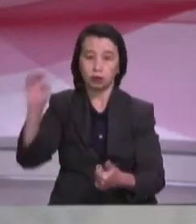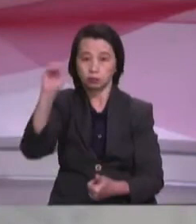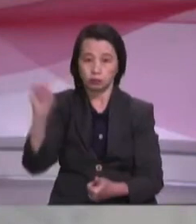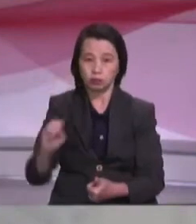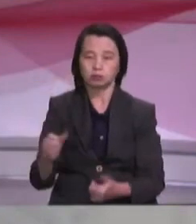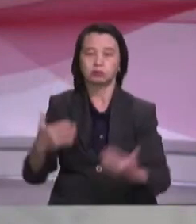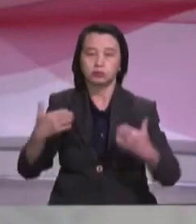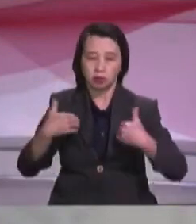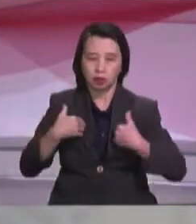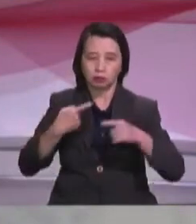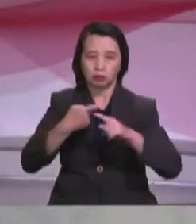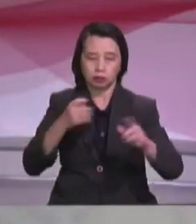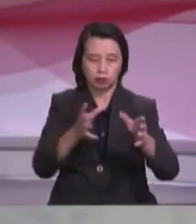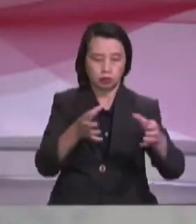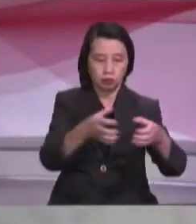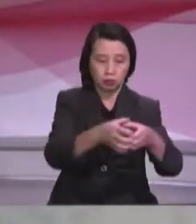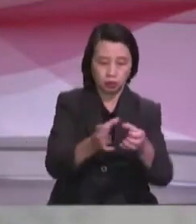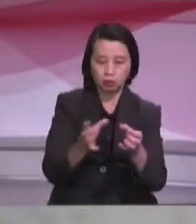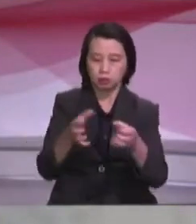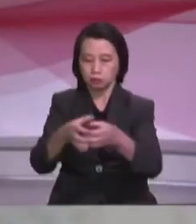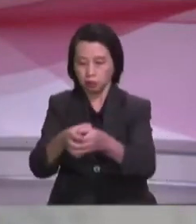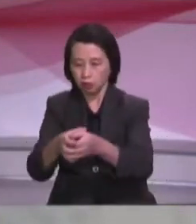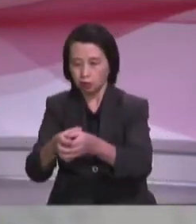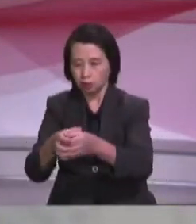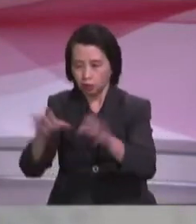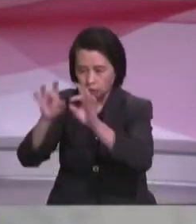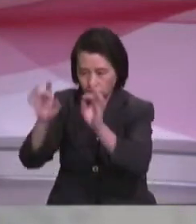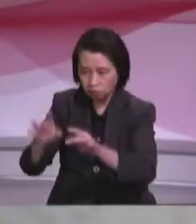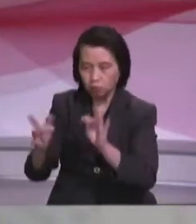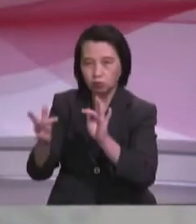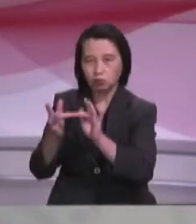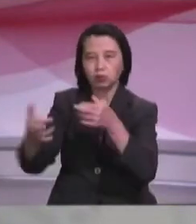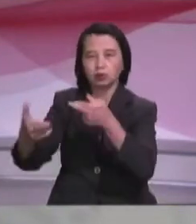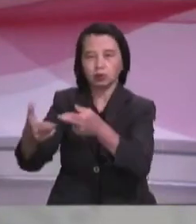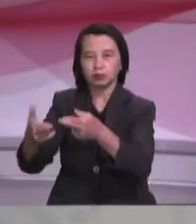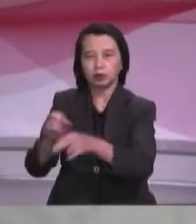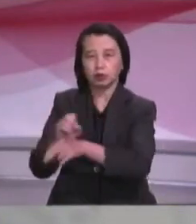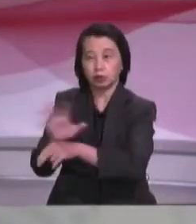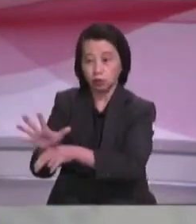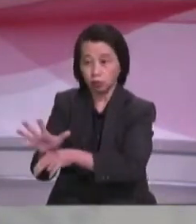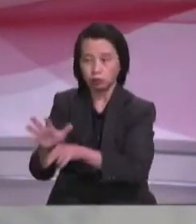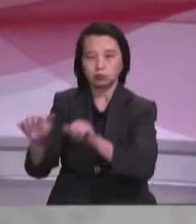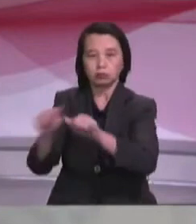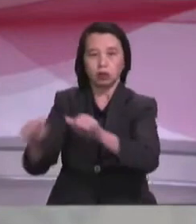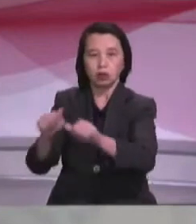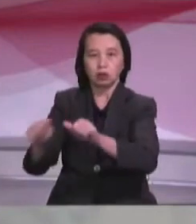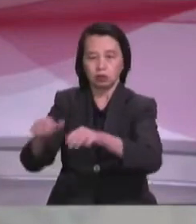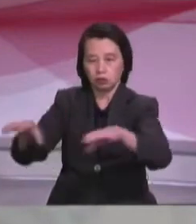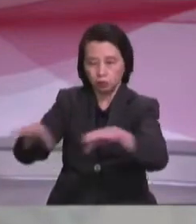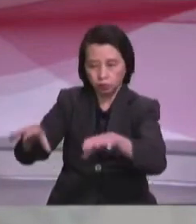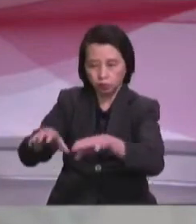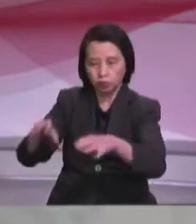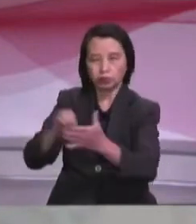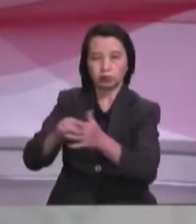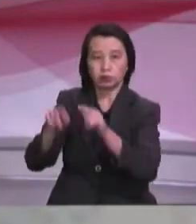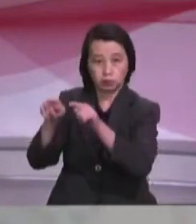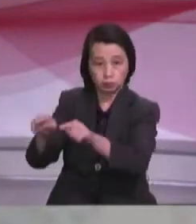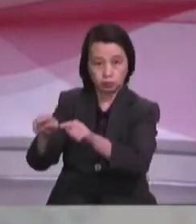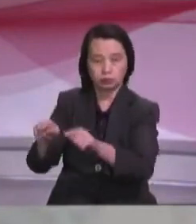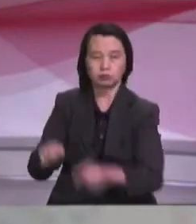83.5% adalah daripada kluster-kluster dan saringan kontak rapat COVID-19 yang aktif dijalankan di